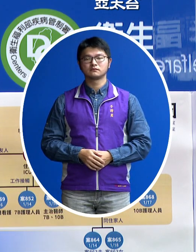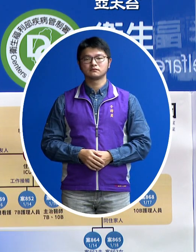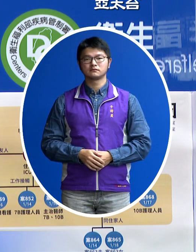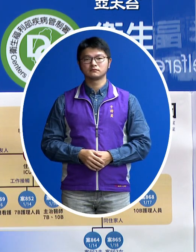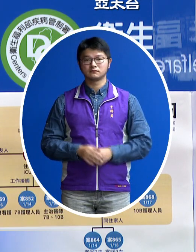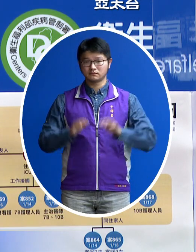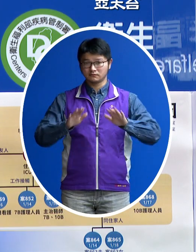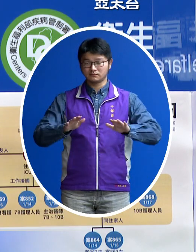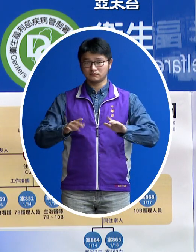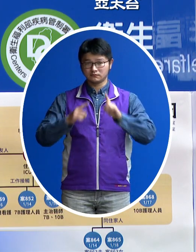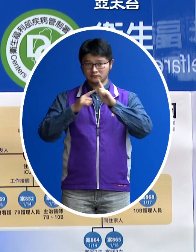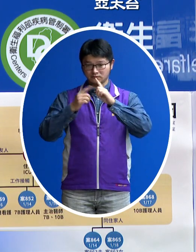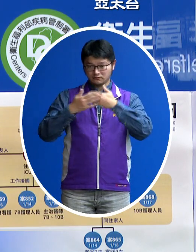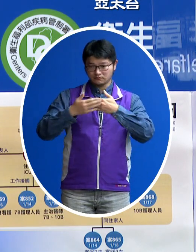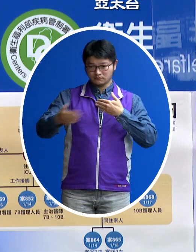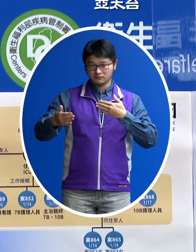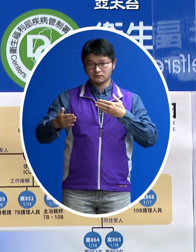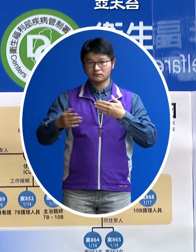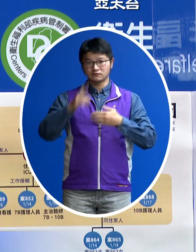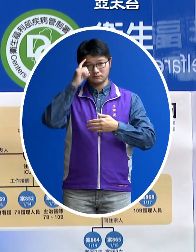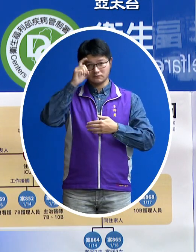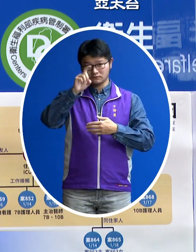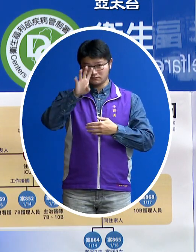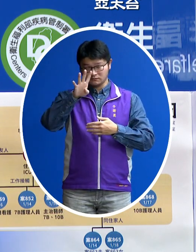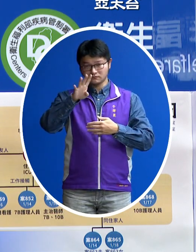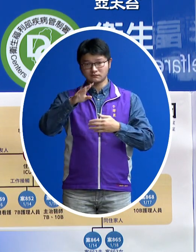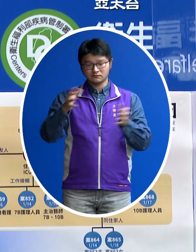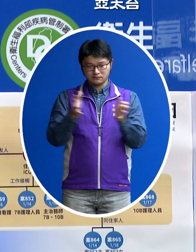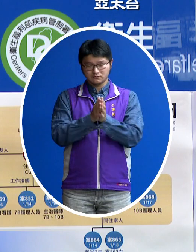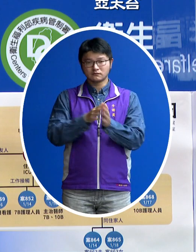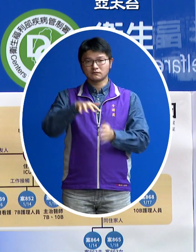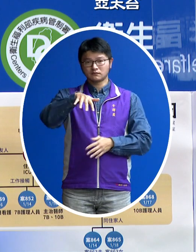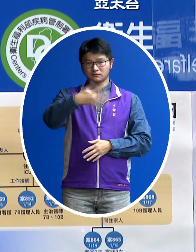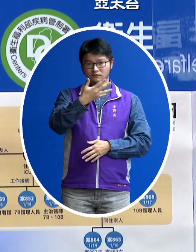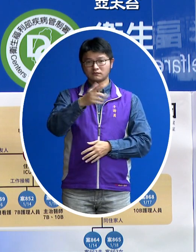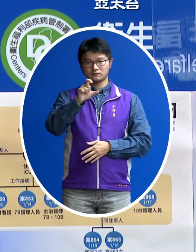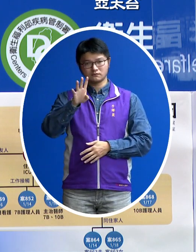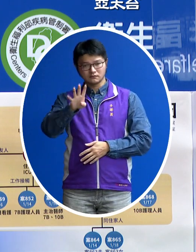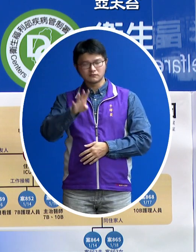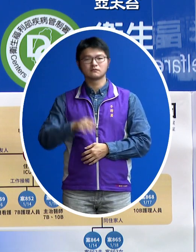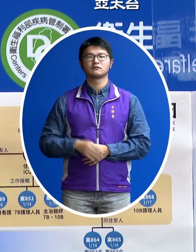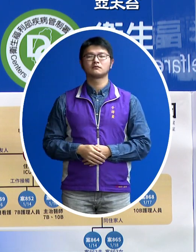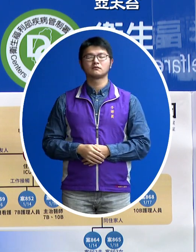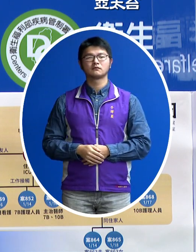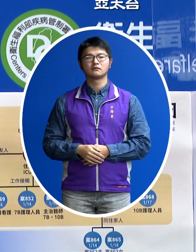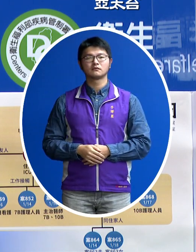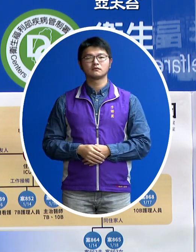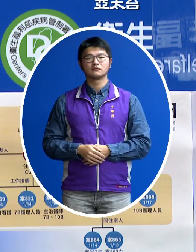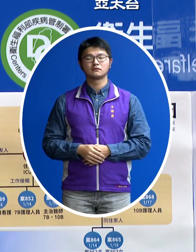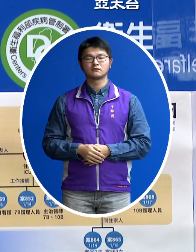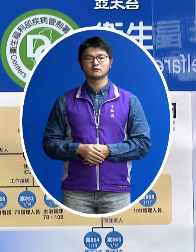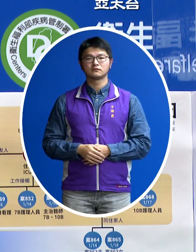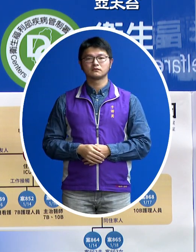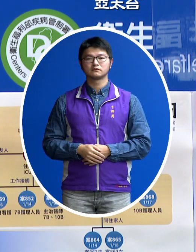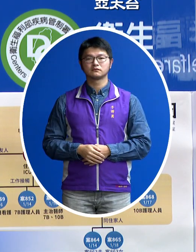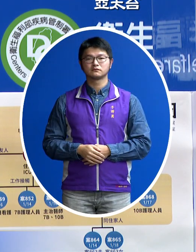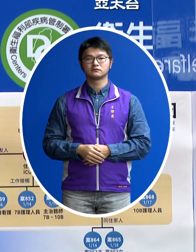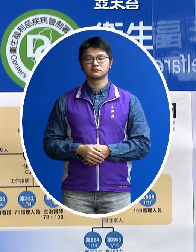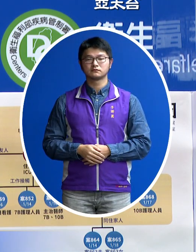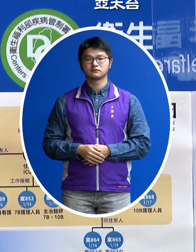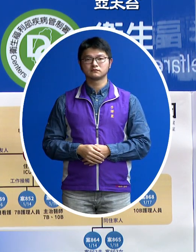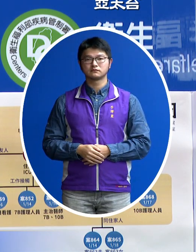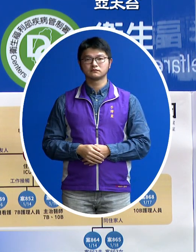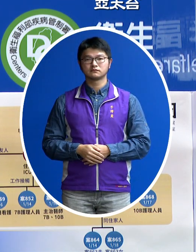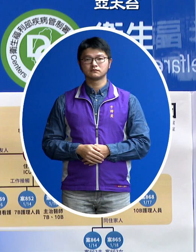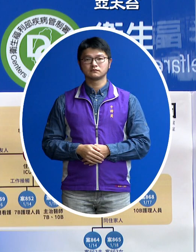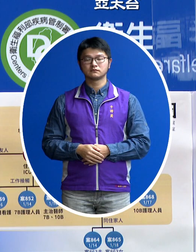隔离十四天的人，我们现在有564人哈，目前有564人，但是因为开始在执行我们相